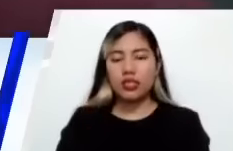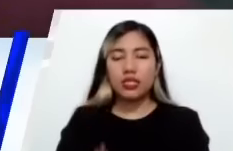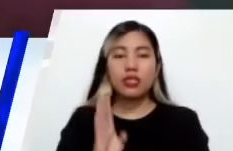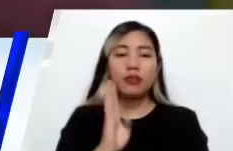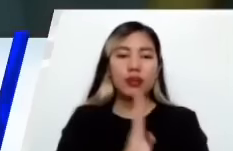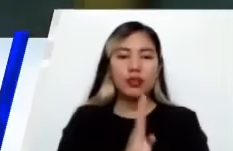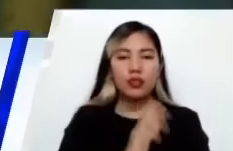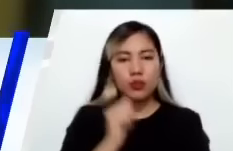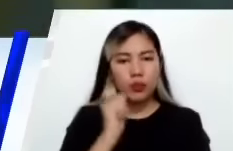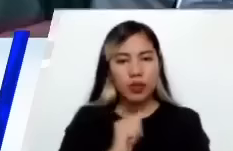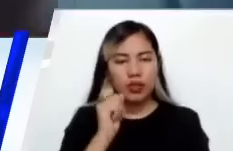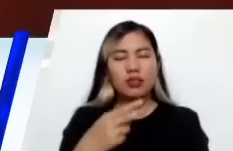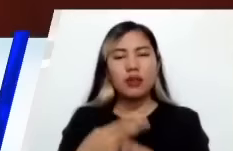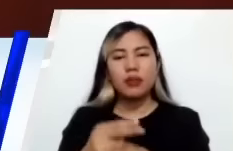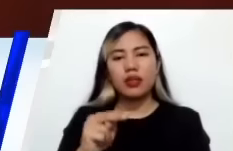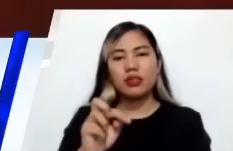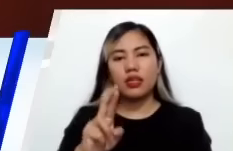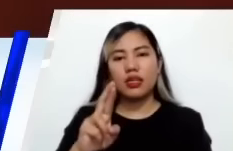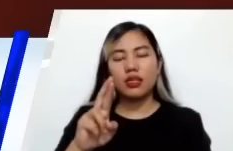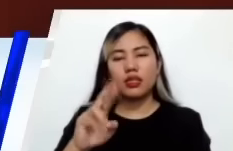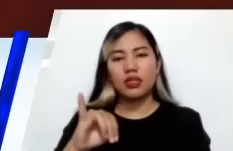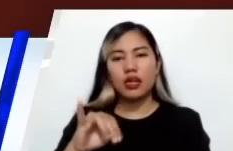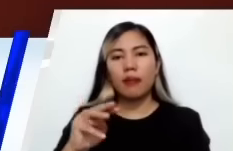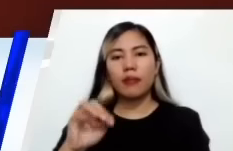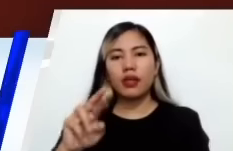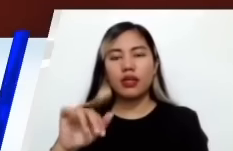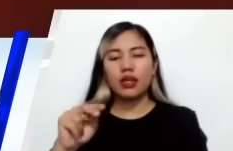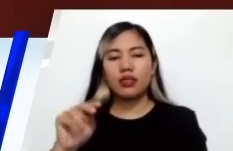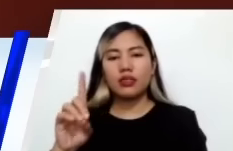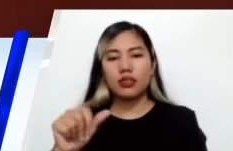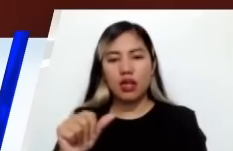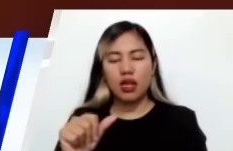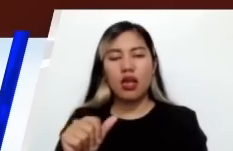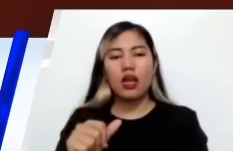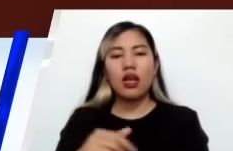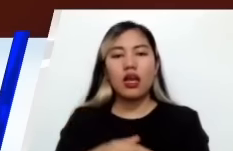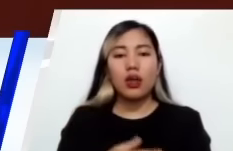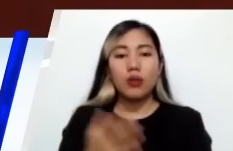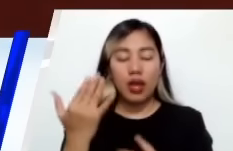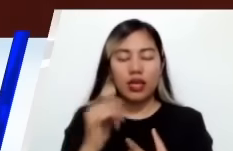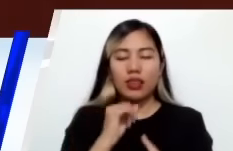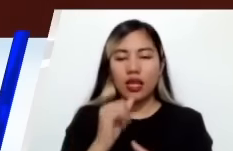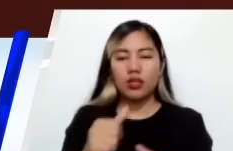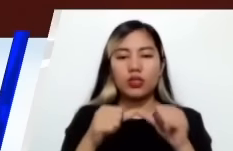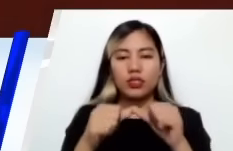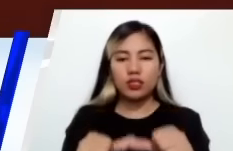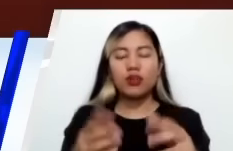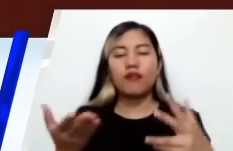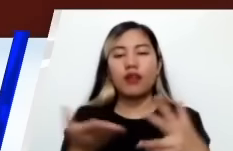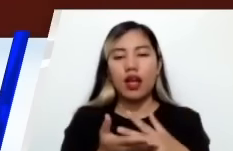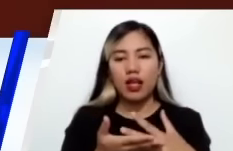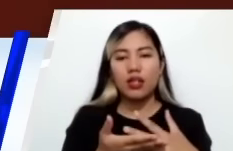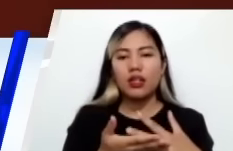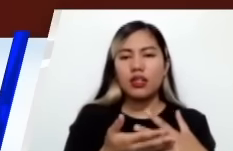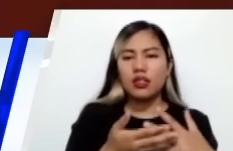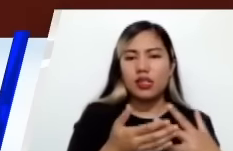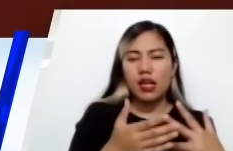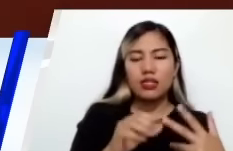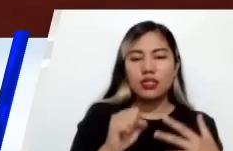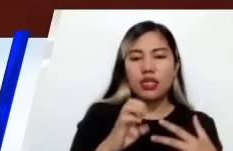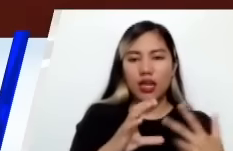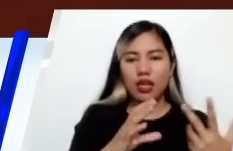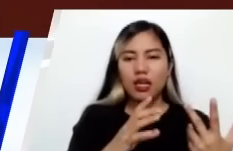Hindi natuloy ang arraignment sa kasong paglabag sa Securities Regulation Code matapos mag-file ng motion to quash ang kampo ng